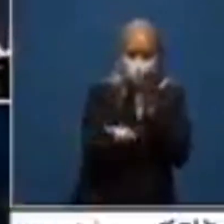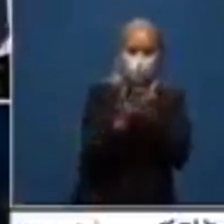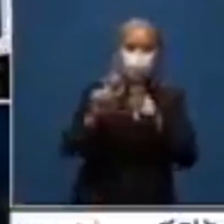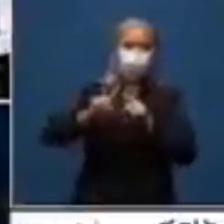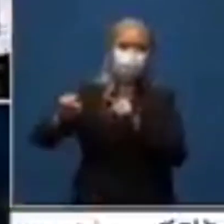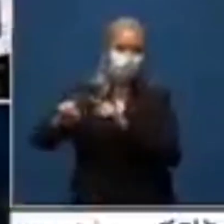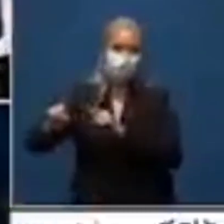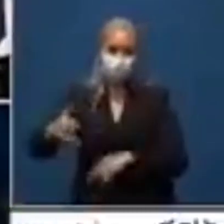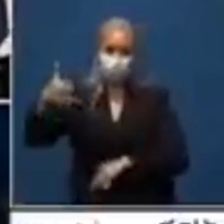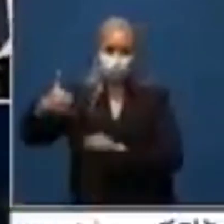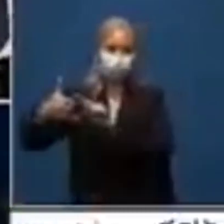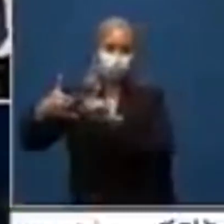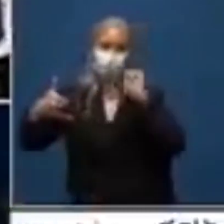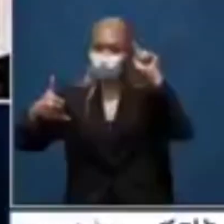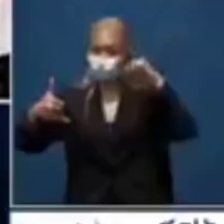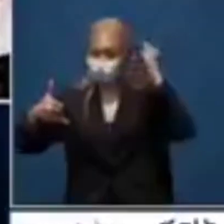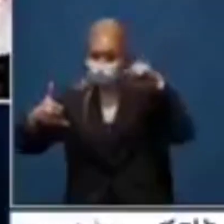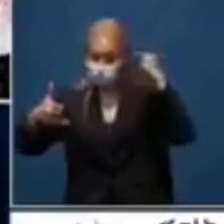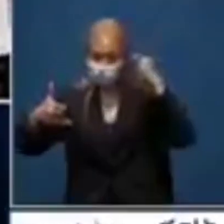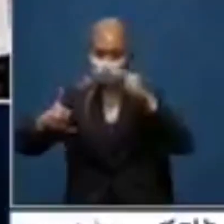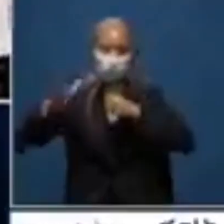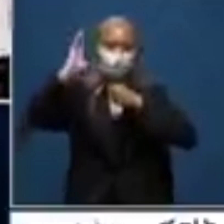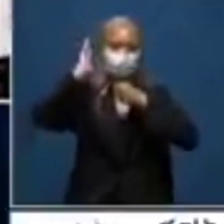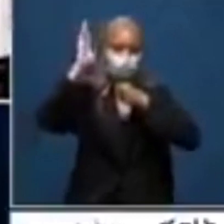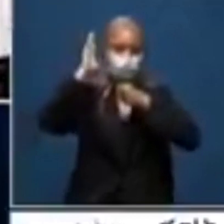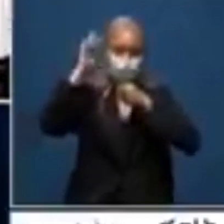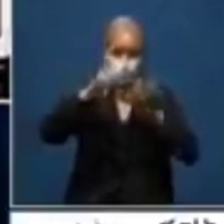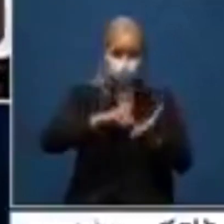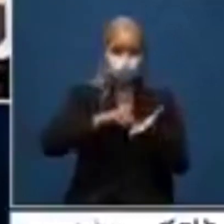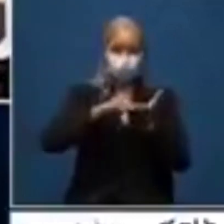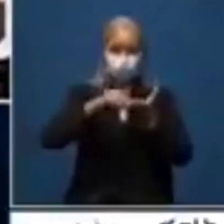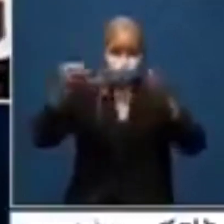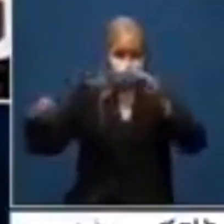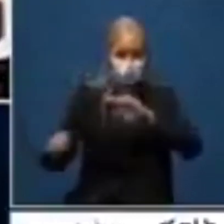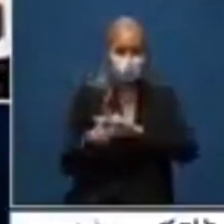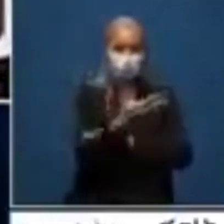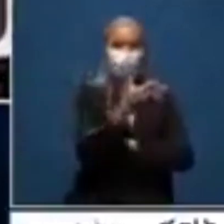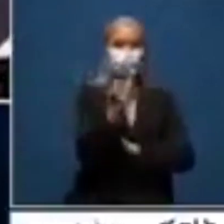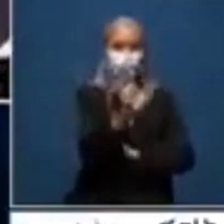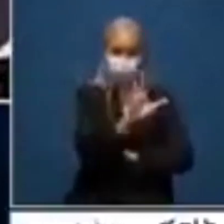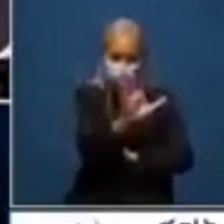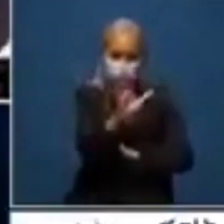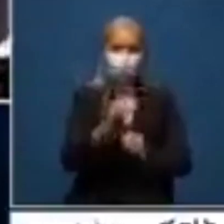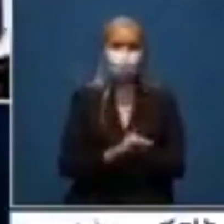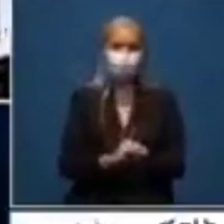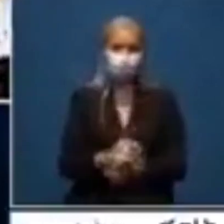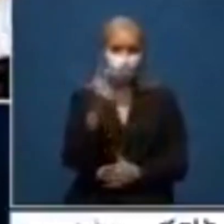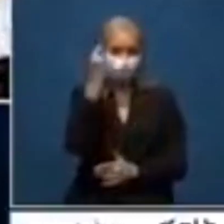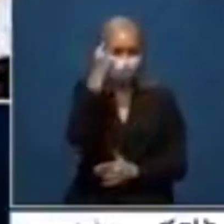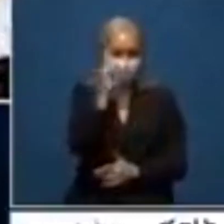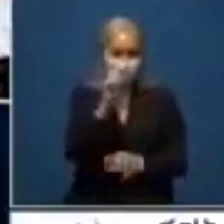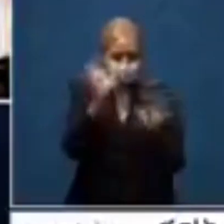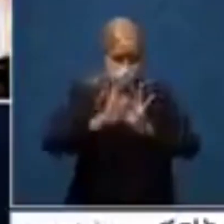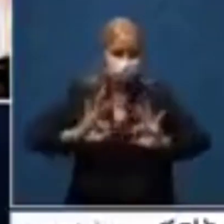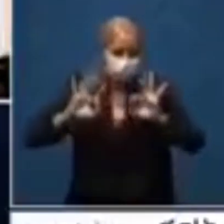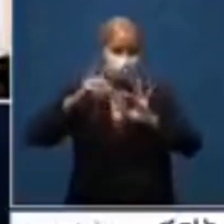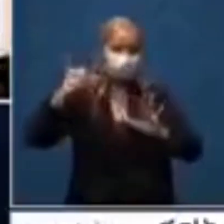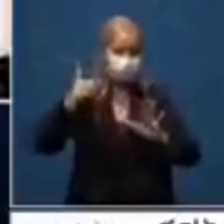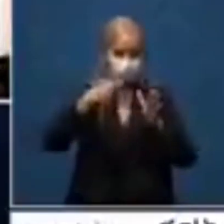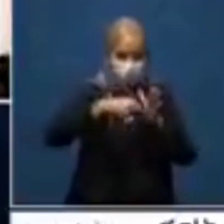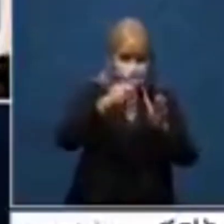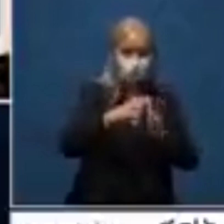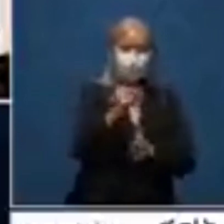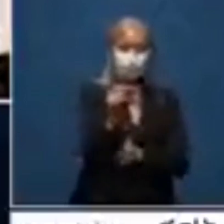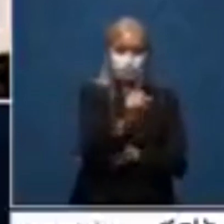รัตน์นะครับต้องขออนุญาตเอ่ยนามนะครับได้นำเสนอสไลด์เพื่อประกอบการอภิปรายท่านอมรัตน์เขาเห็นว่ามีความจำเป็นในส่วนของท่านประธ